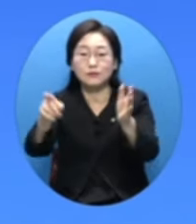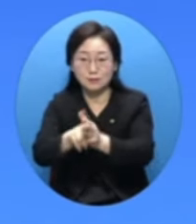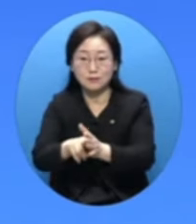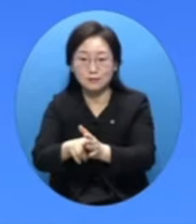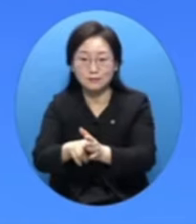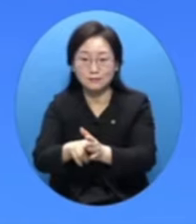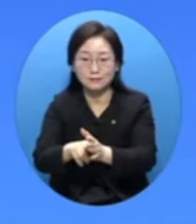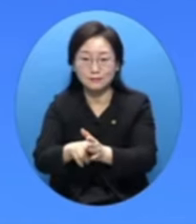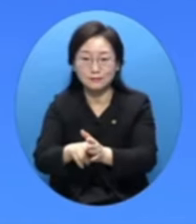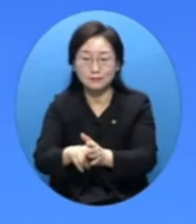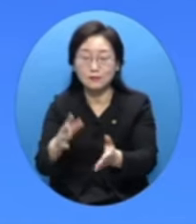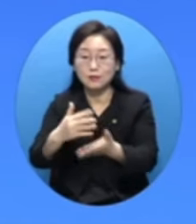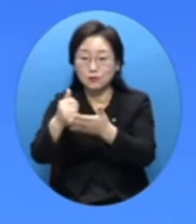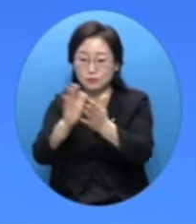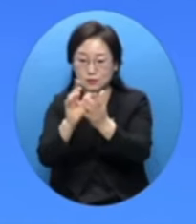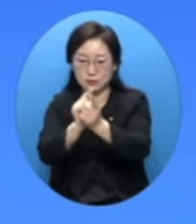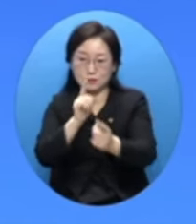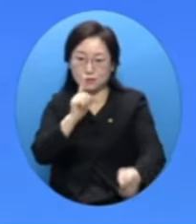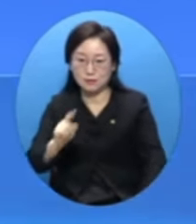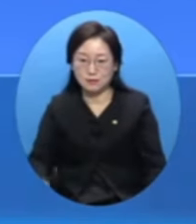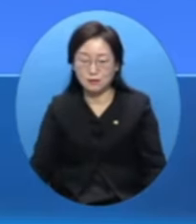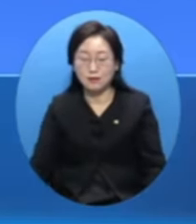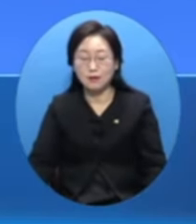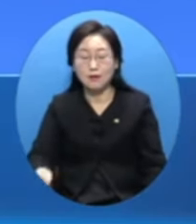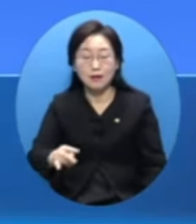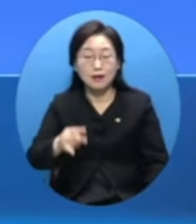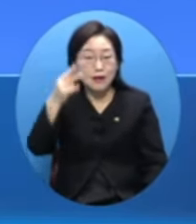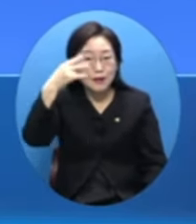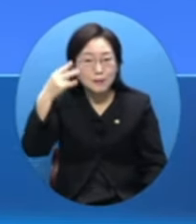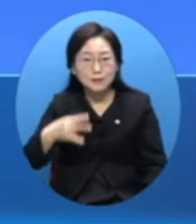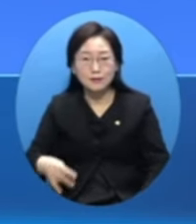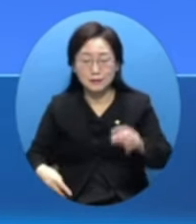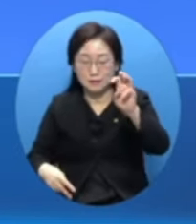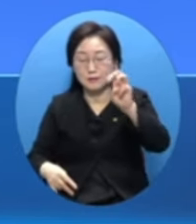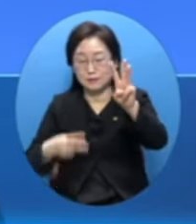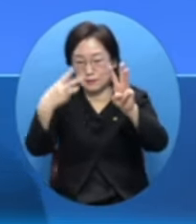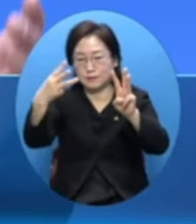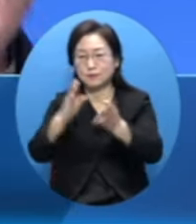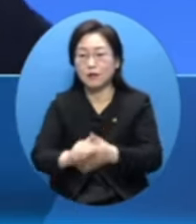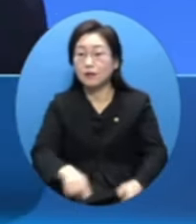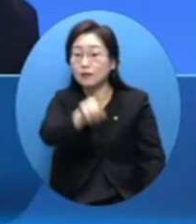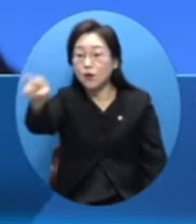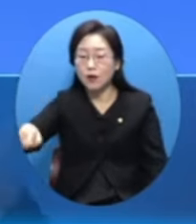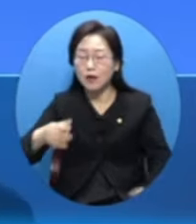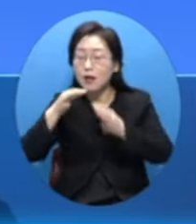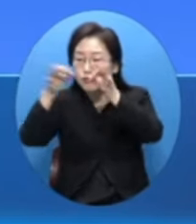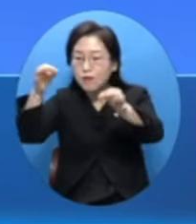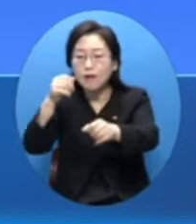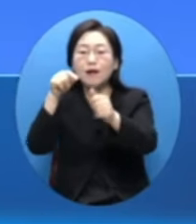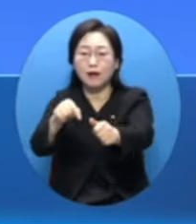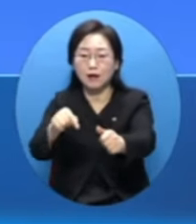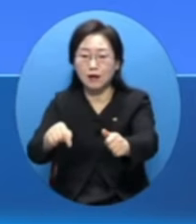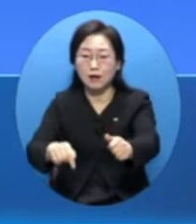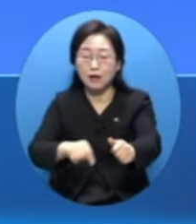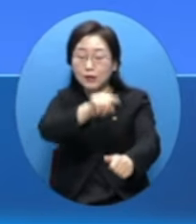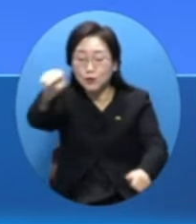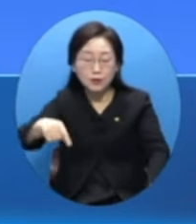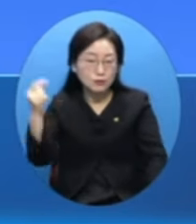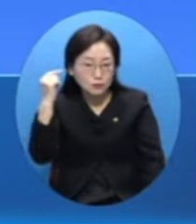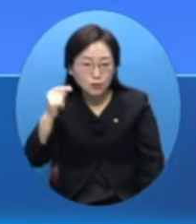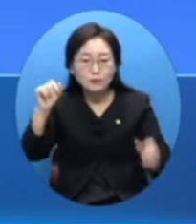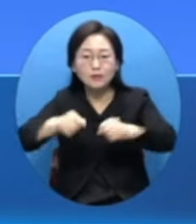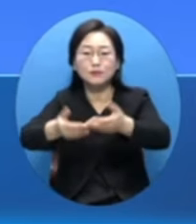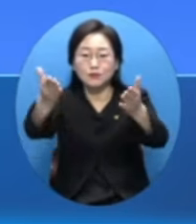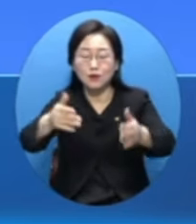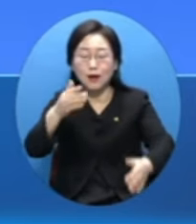것입니다. 주님 친히 말씀하셨습니다. 예레미야 3장 3절입니다 너는 내게 부르짖으라 내가 내게 응답하였고